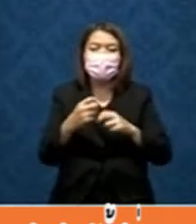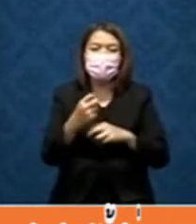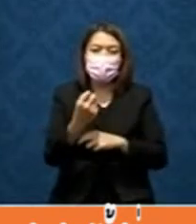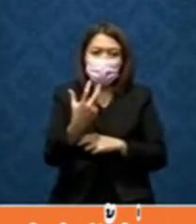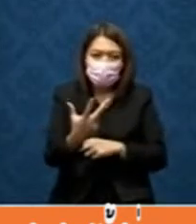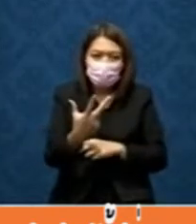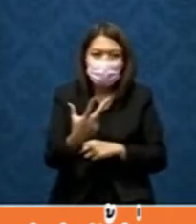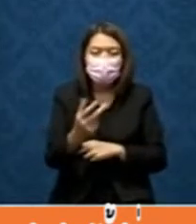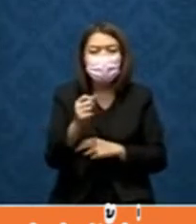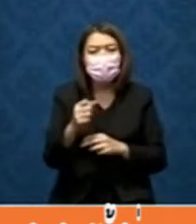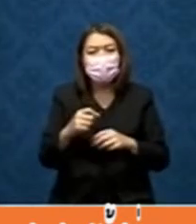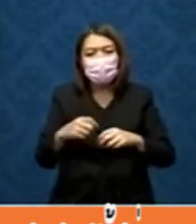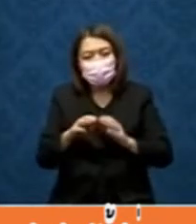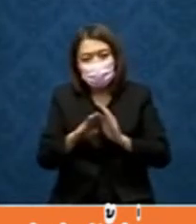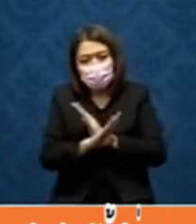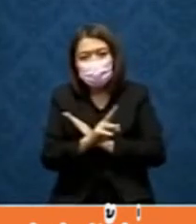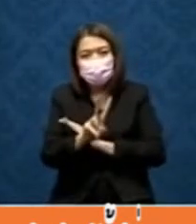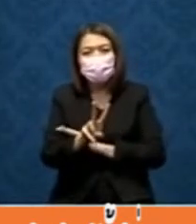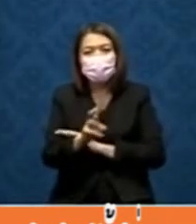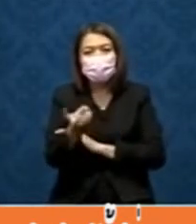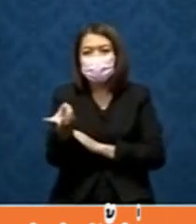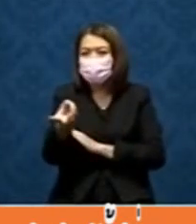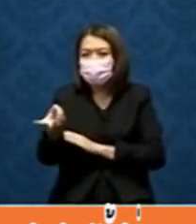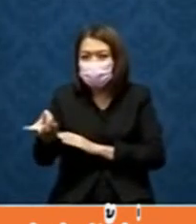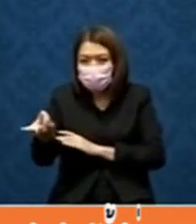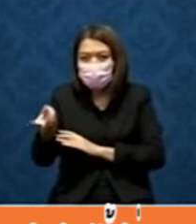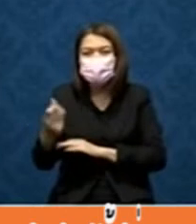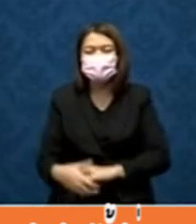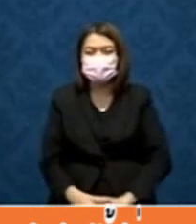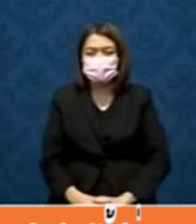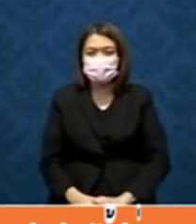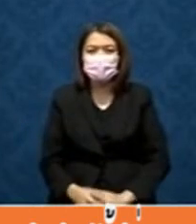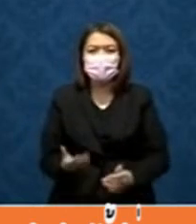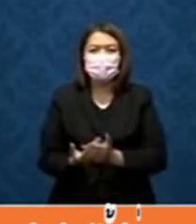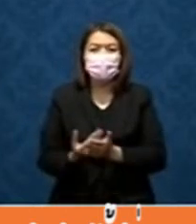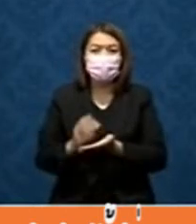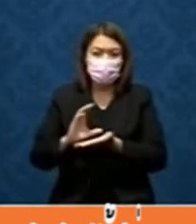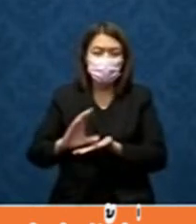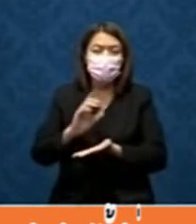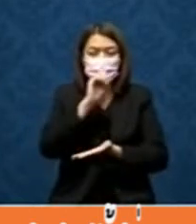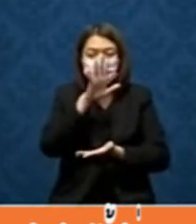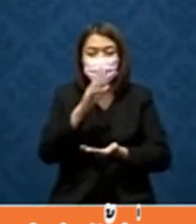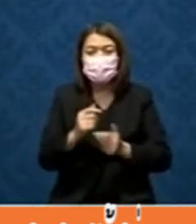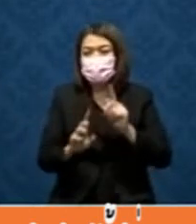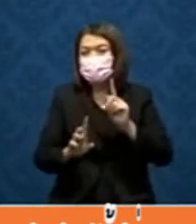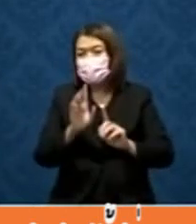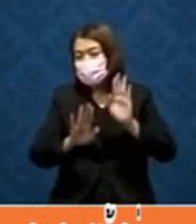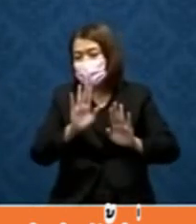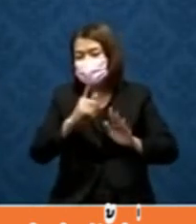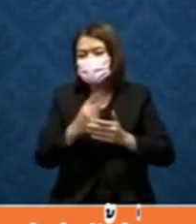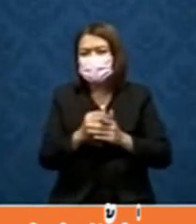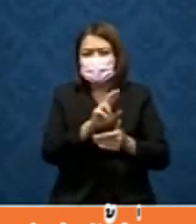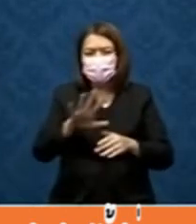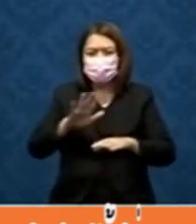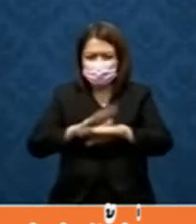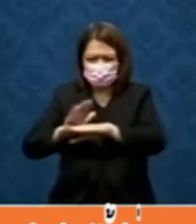มากมายีจำนวนชินน้อยมากเมอทเทียบกับสธนการที่เกิดขึ้นแลยไมพูดถงนะครับวาการประมาณการของระบ